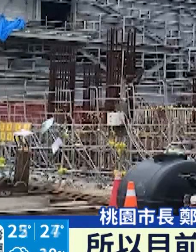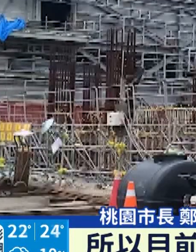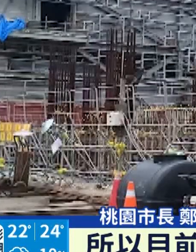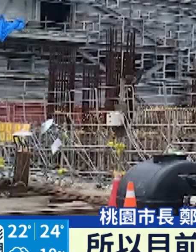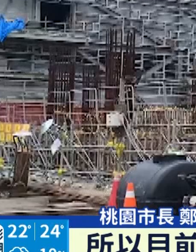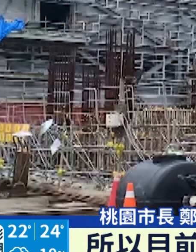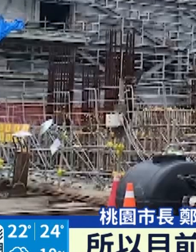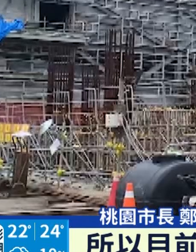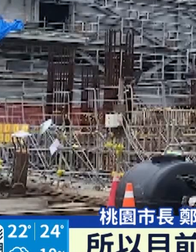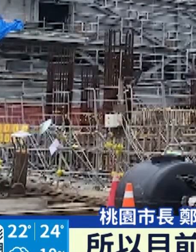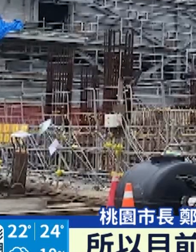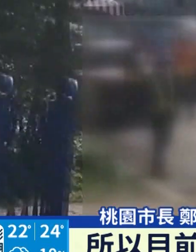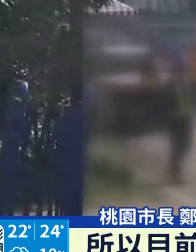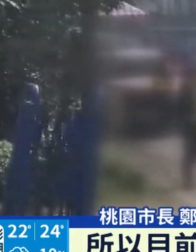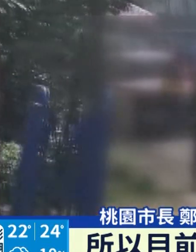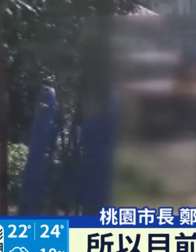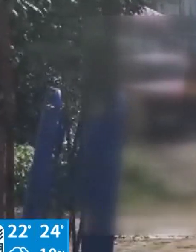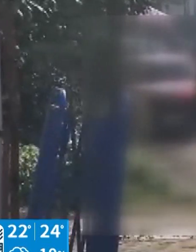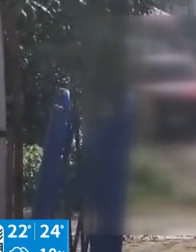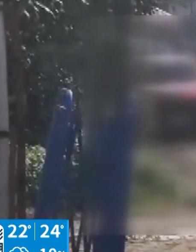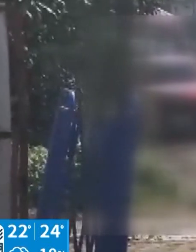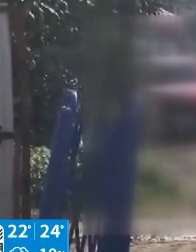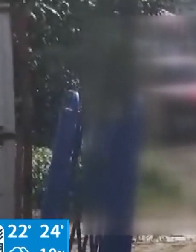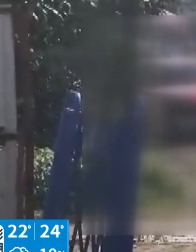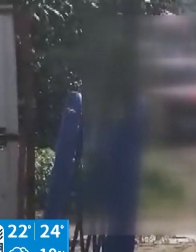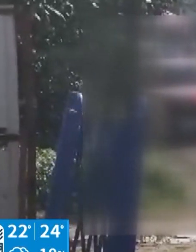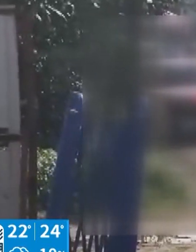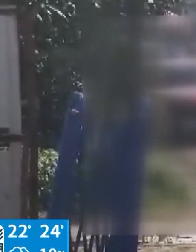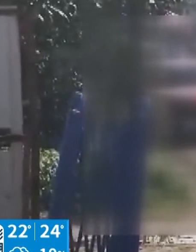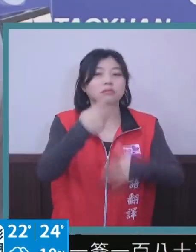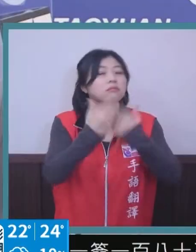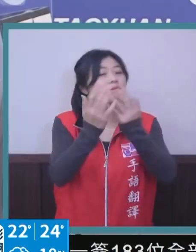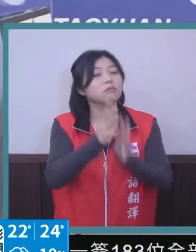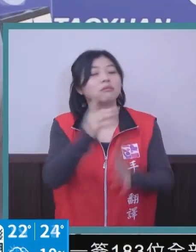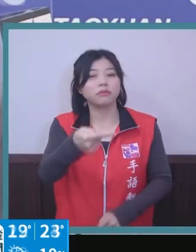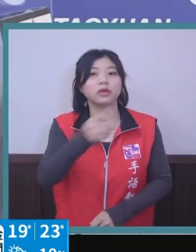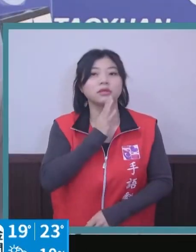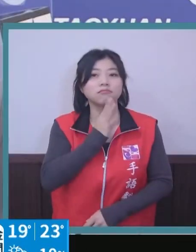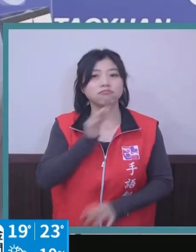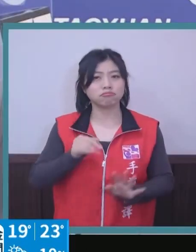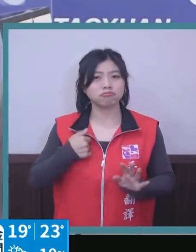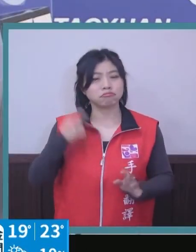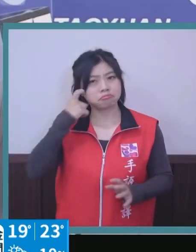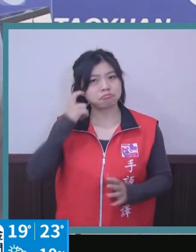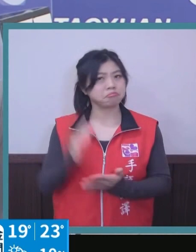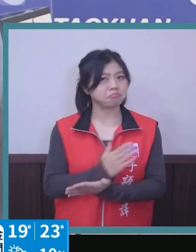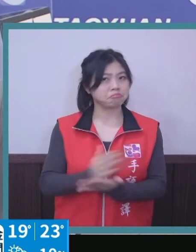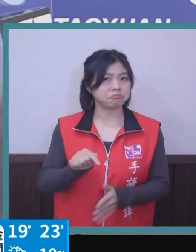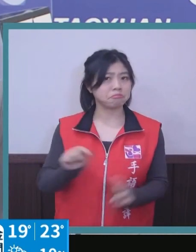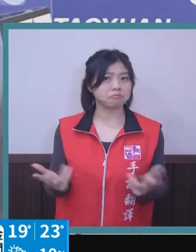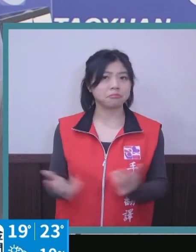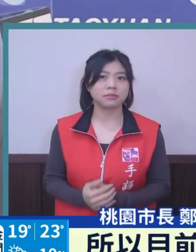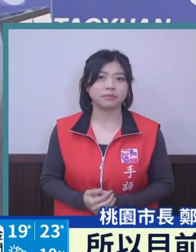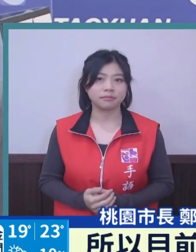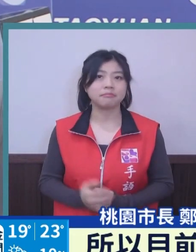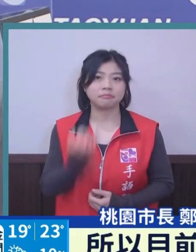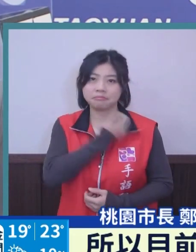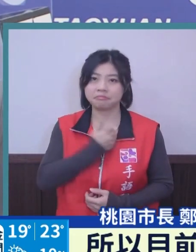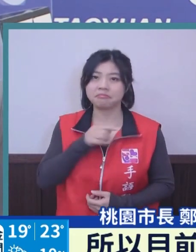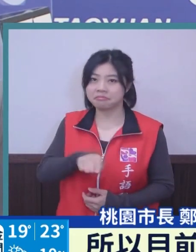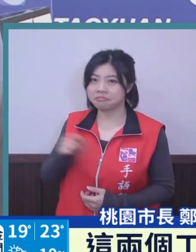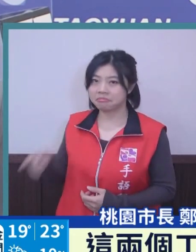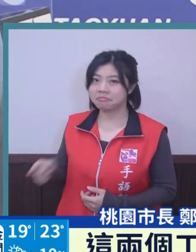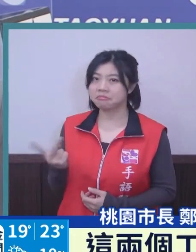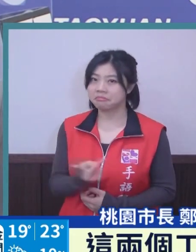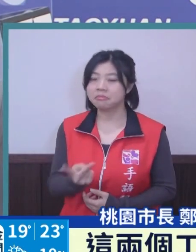电厂群聚案持续扩大，今天更一口气增加10名确诊。 预判是在这个的两个工区以及移工